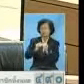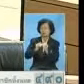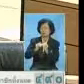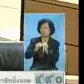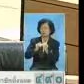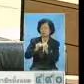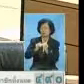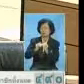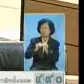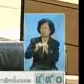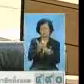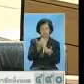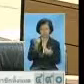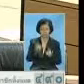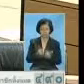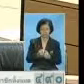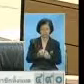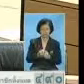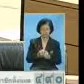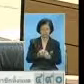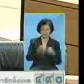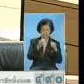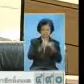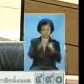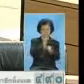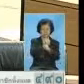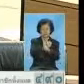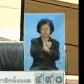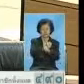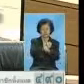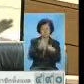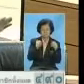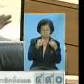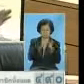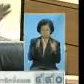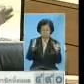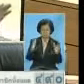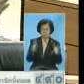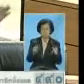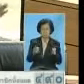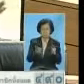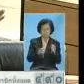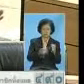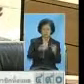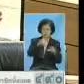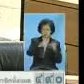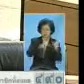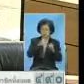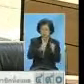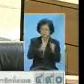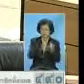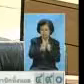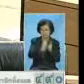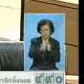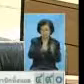เลยครับแล้วนอกจากนี้เนี่ยนะครับฝ่ายการผลิตเนี่ยถ้าหากมีหลายๆเจ้าเนี่ยผลิตเนี่ยเขาก็จะแย่งกันขายกดราคา